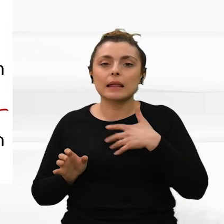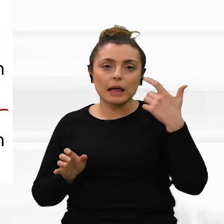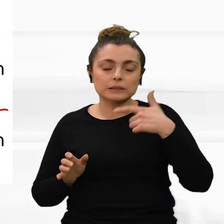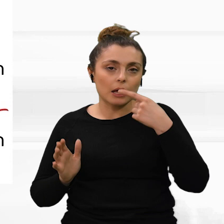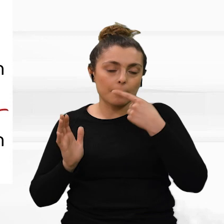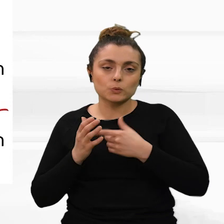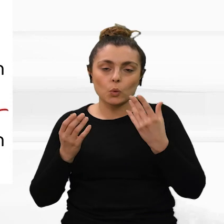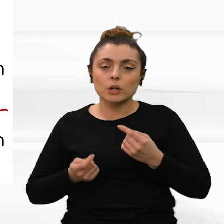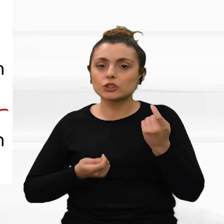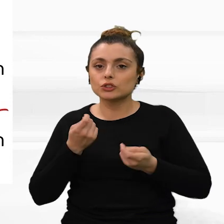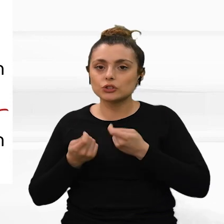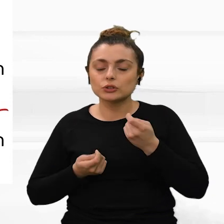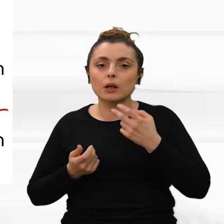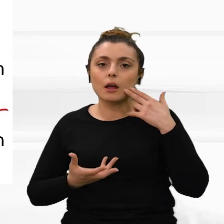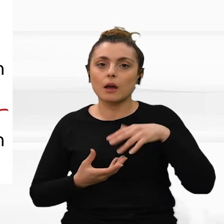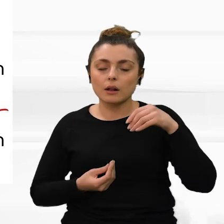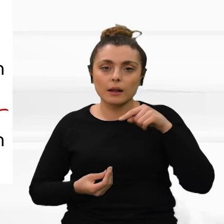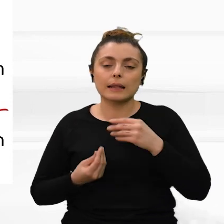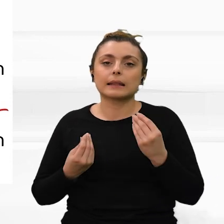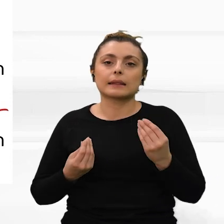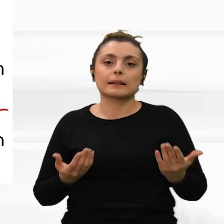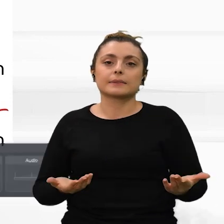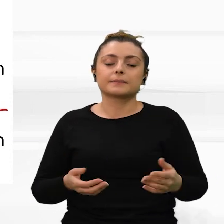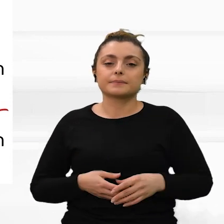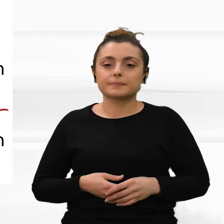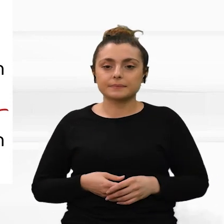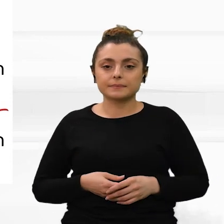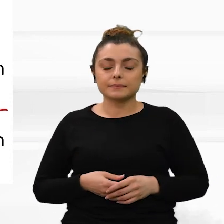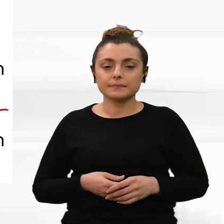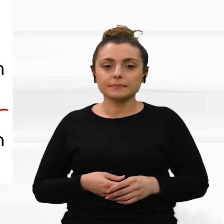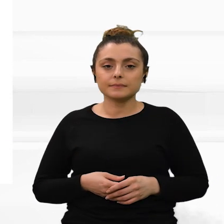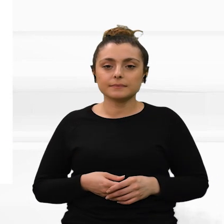değil kendisi amaç olan eylem ahlaken İyidir